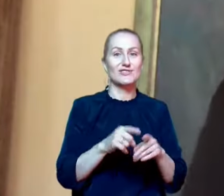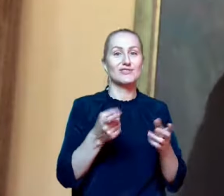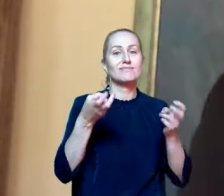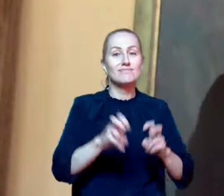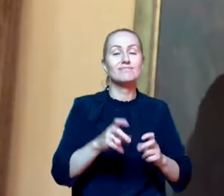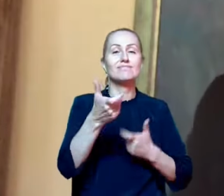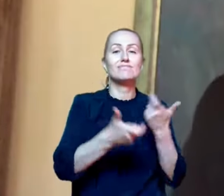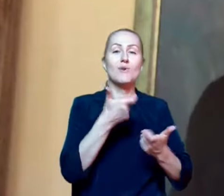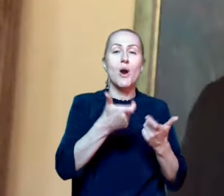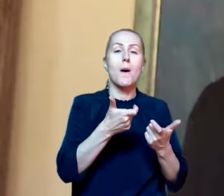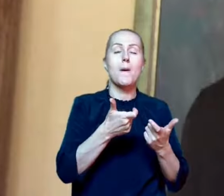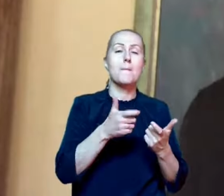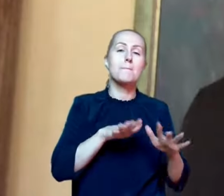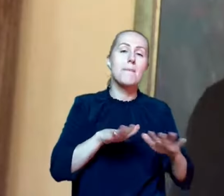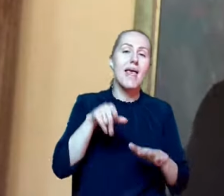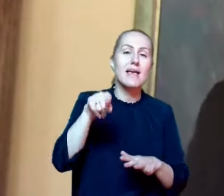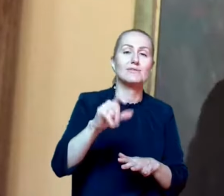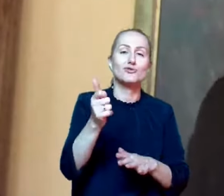zbierająca